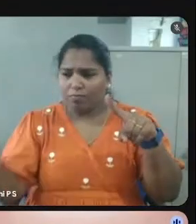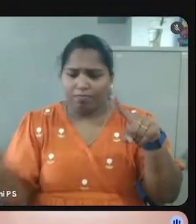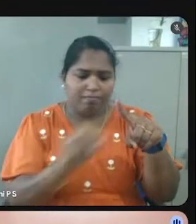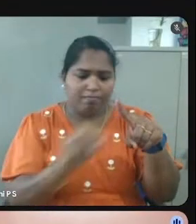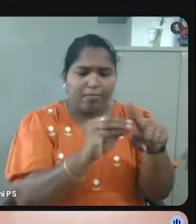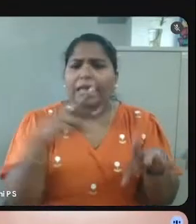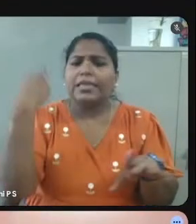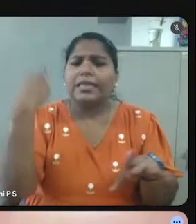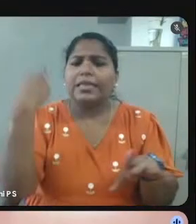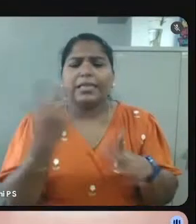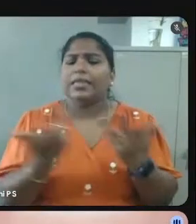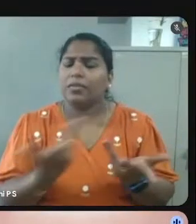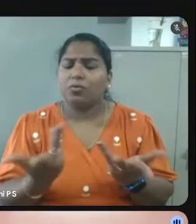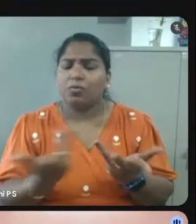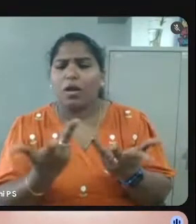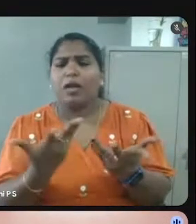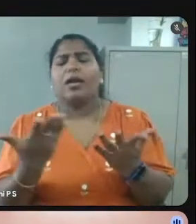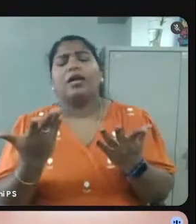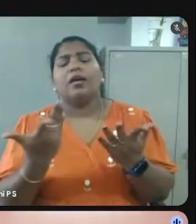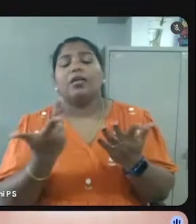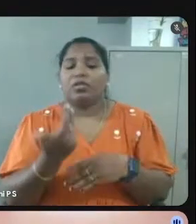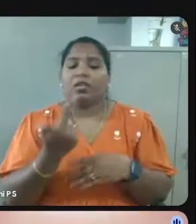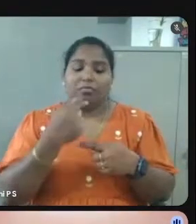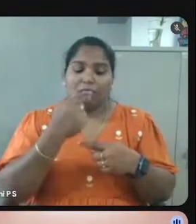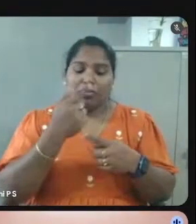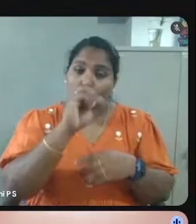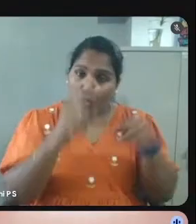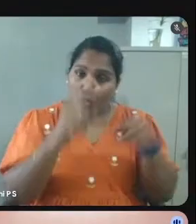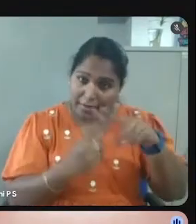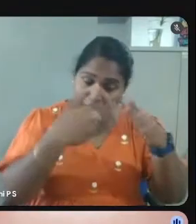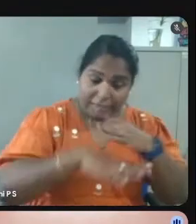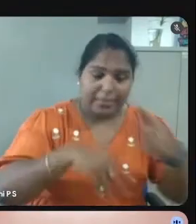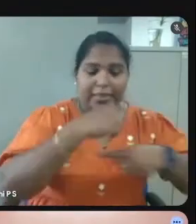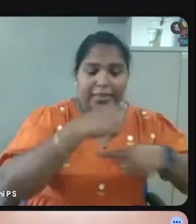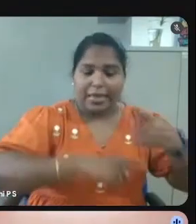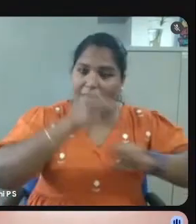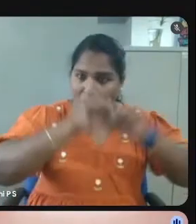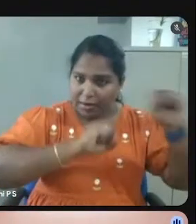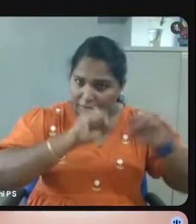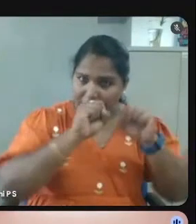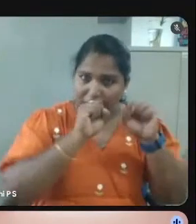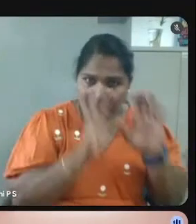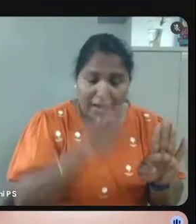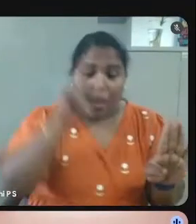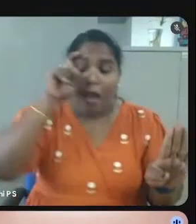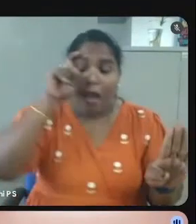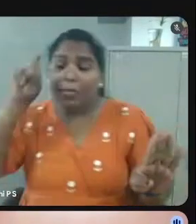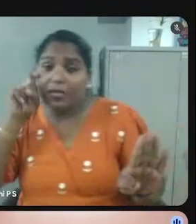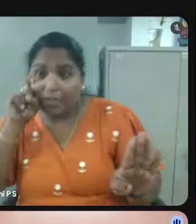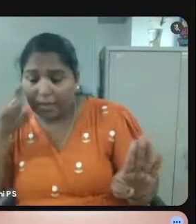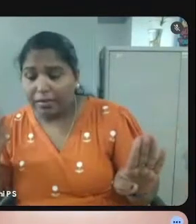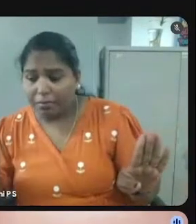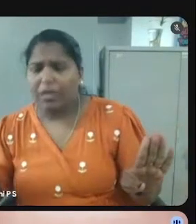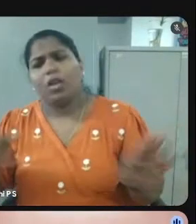ആഹാരം കഴിക്കാൻ പോലെ, ഉറങ്ങാൻ പോലെ സെക്ഷുവൽ ആക്ടിവിറ്റിയും ഒരു നോർമൽ ആക്ടിവിറ്റീസ് ഓഫ് ഡെയിലി ലിവിങ് ആണ്. അതിൽ എന്തൊക്കെയോ പ്രശ്നമുണ്ട്. ഒരു